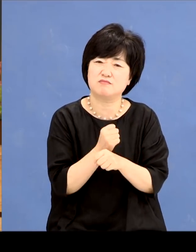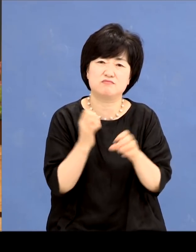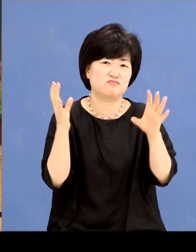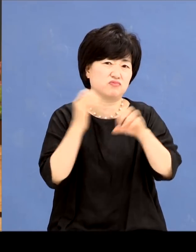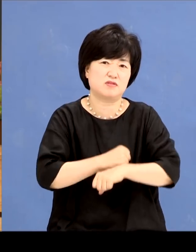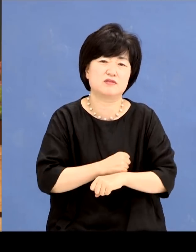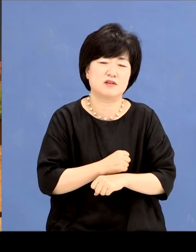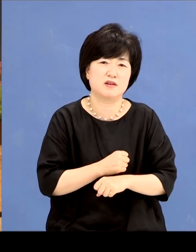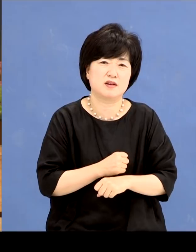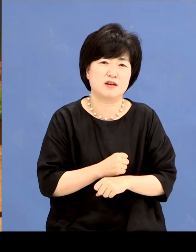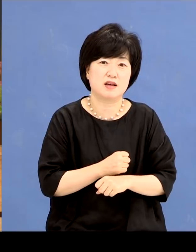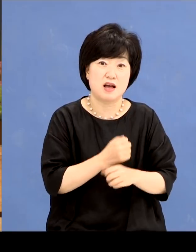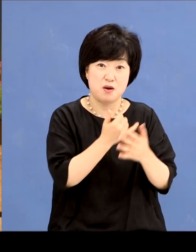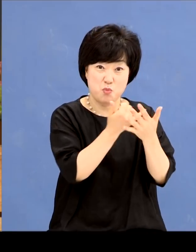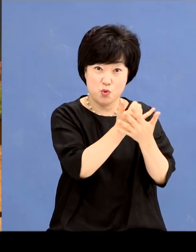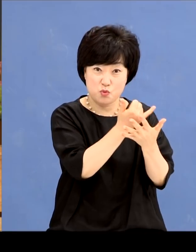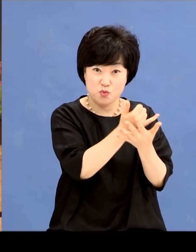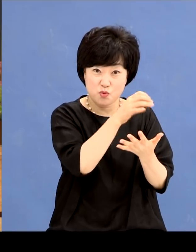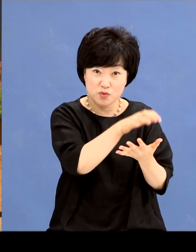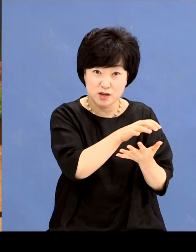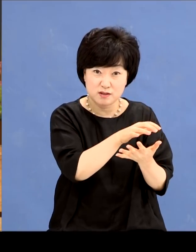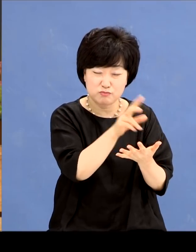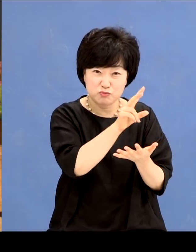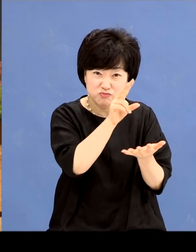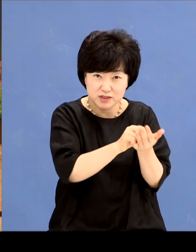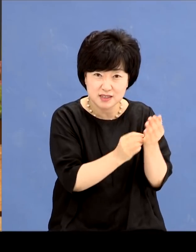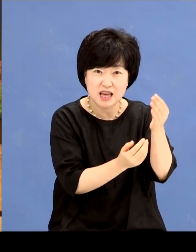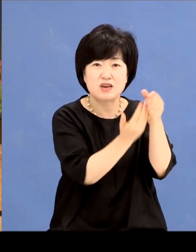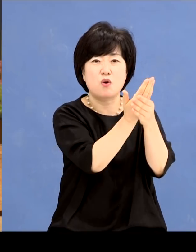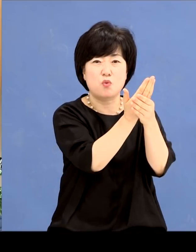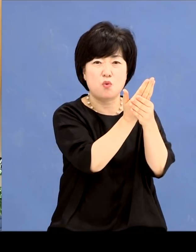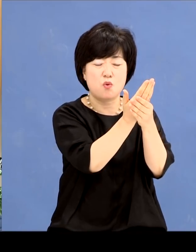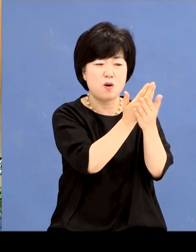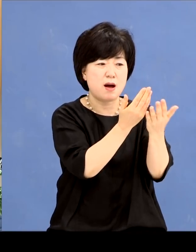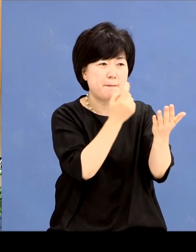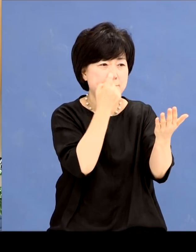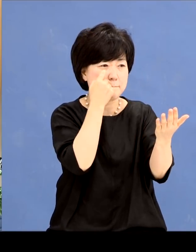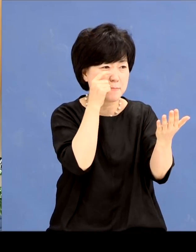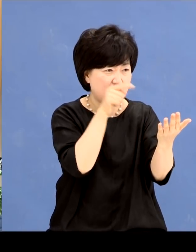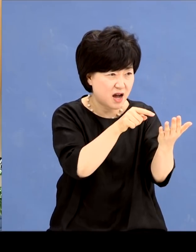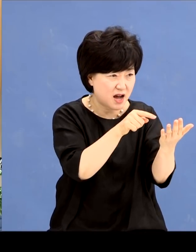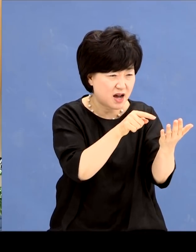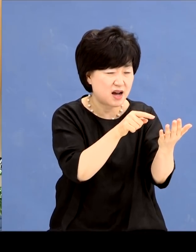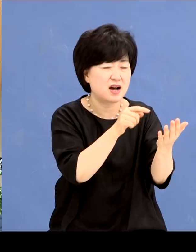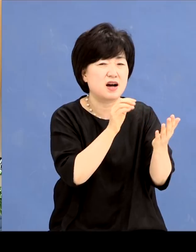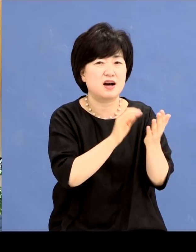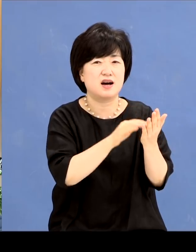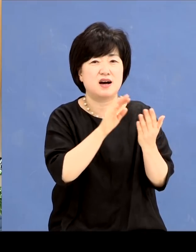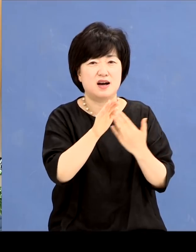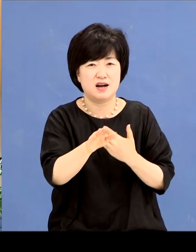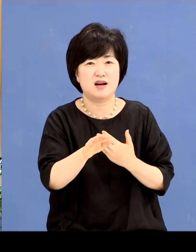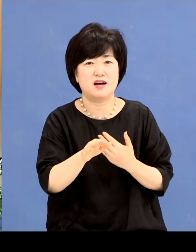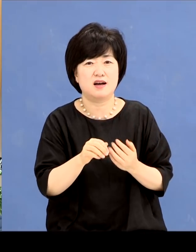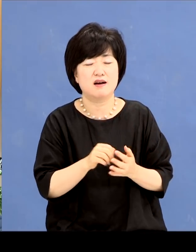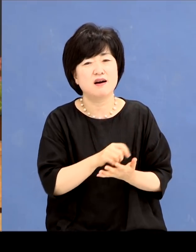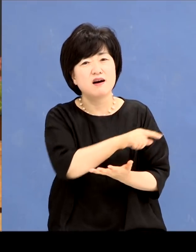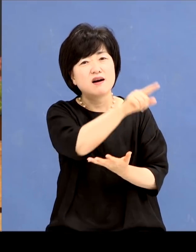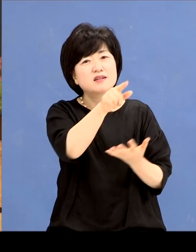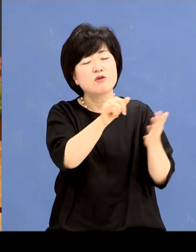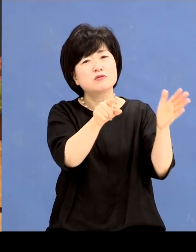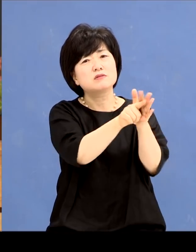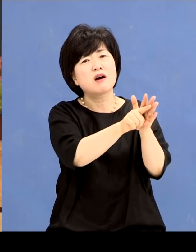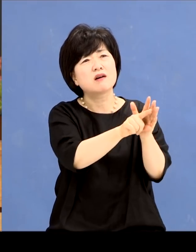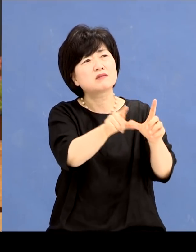그러니까 보육원에서 생기지 말아야 할 일이 생겼고 네. 그것을 알게 되어 버렸기 때문에 그것이 과연